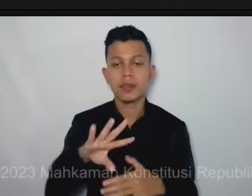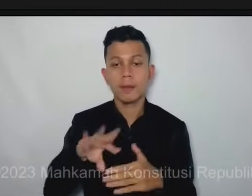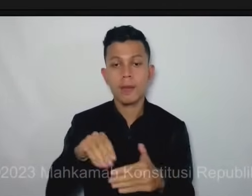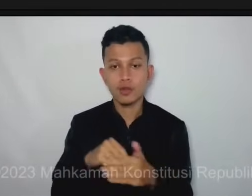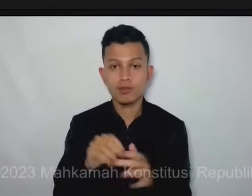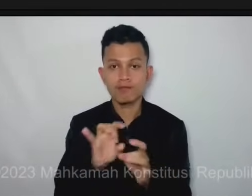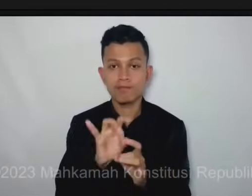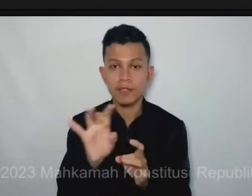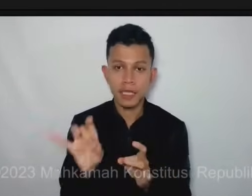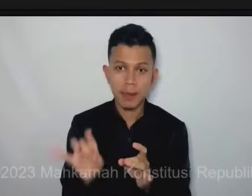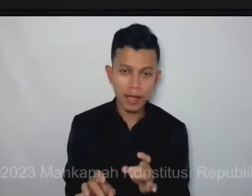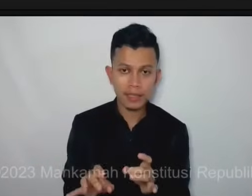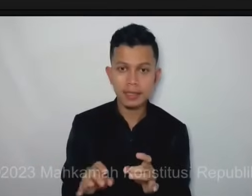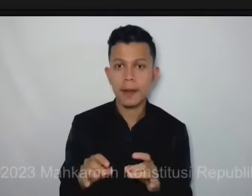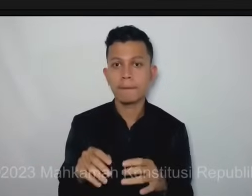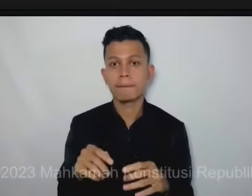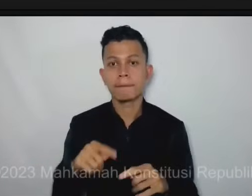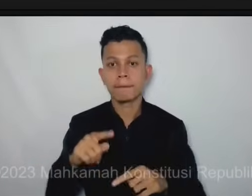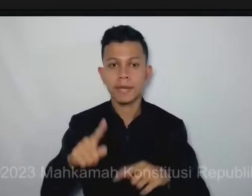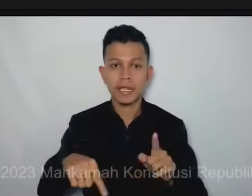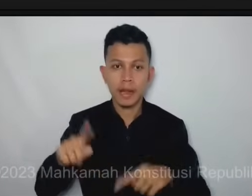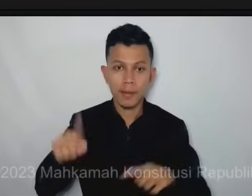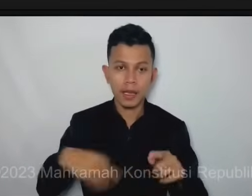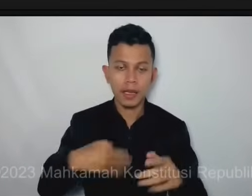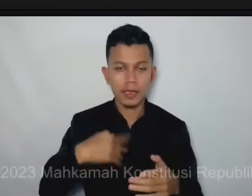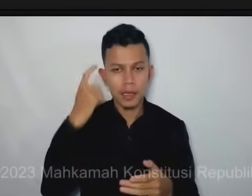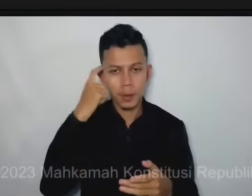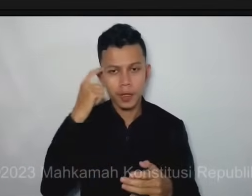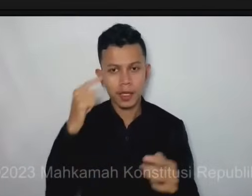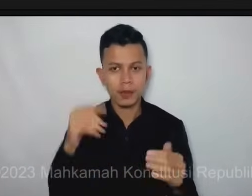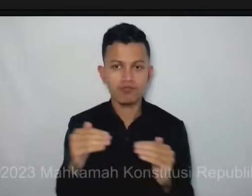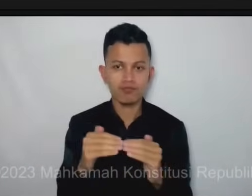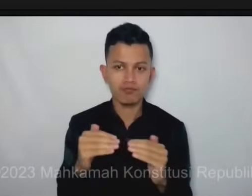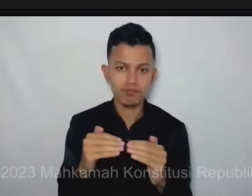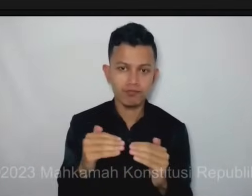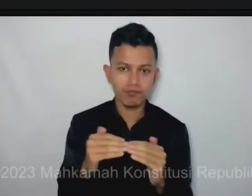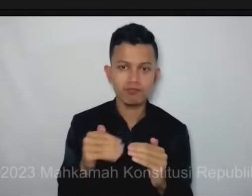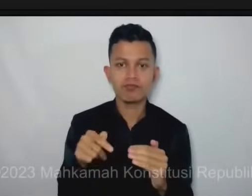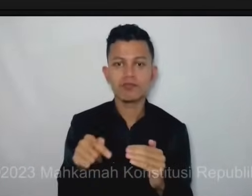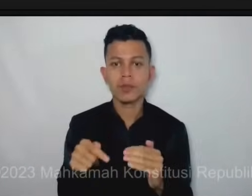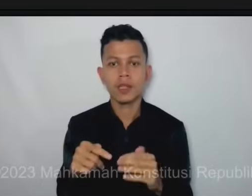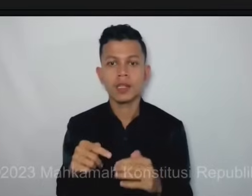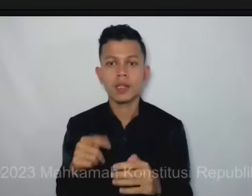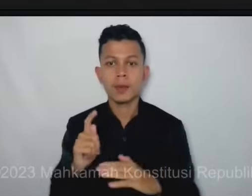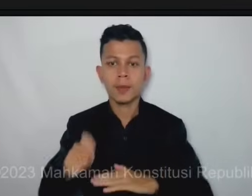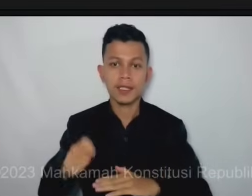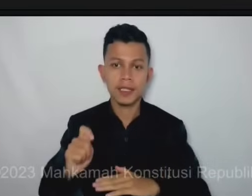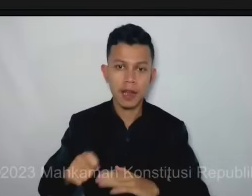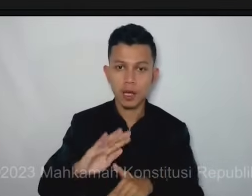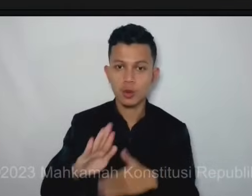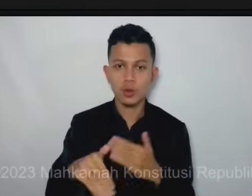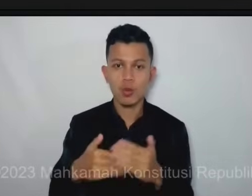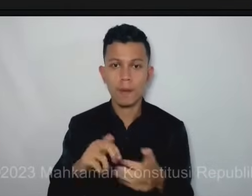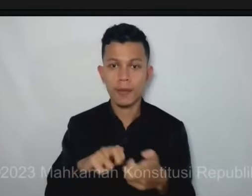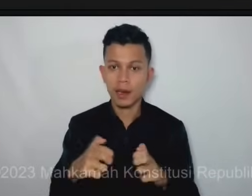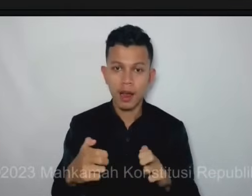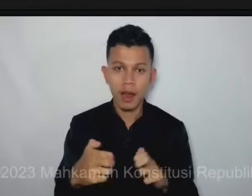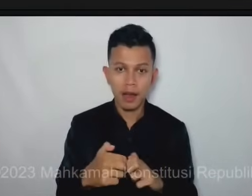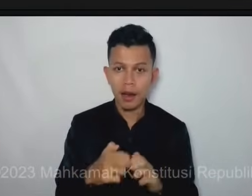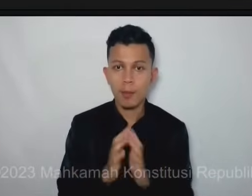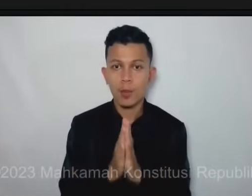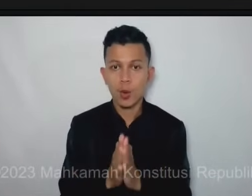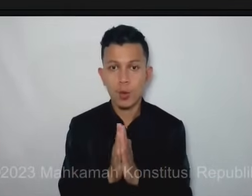aspek serta dinamika yang saya anggap relevan dan signifikan dalam persidangan seluruh perkara permohonan